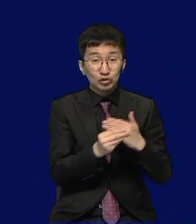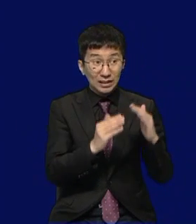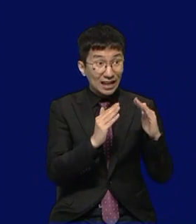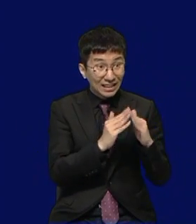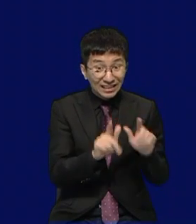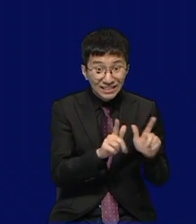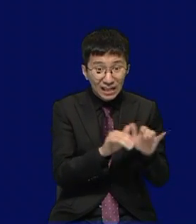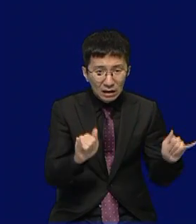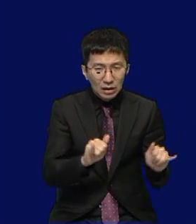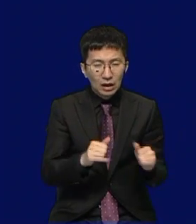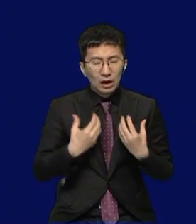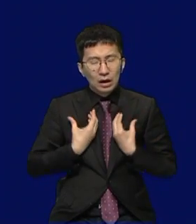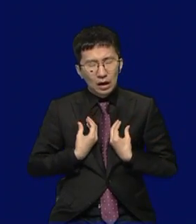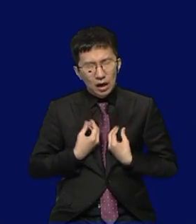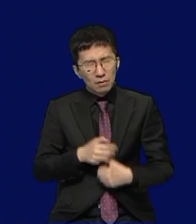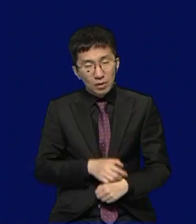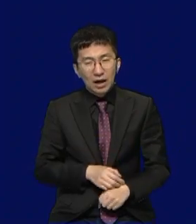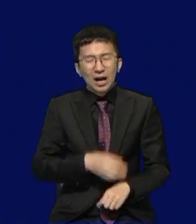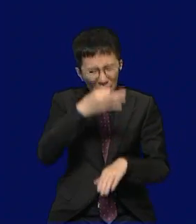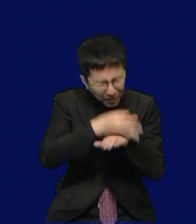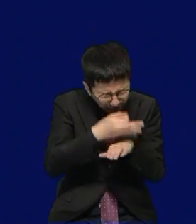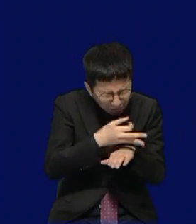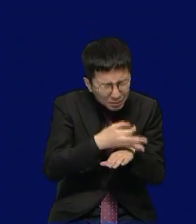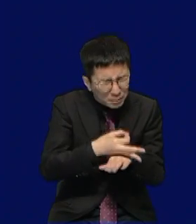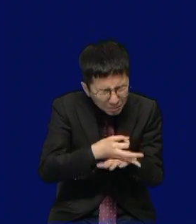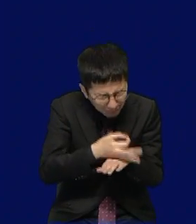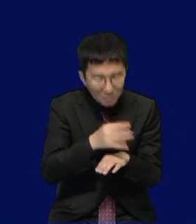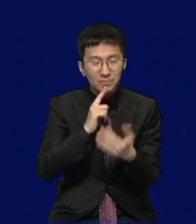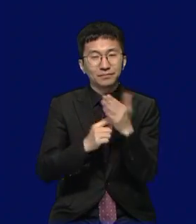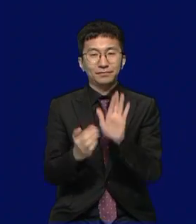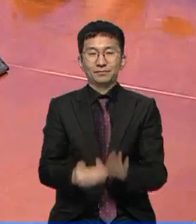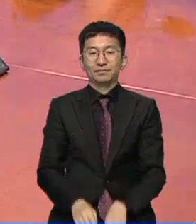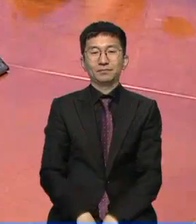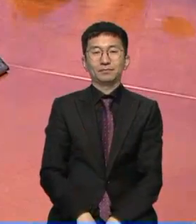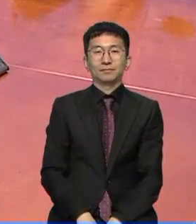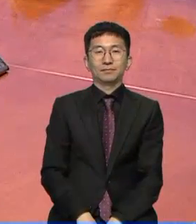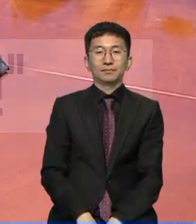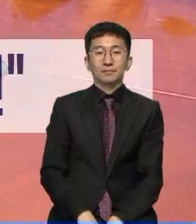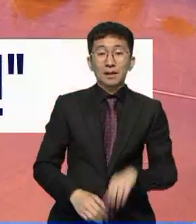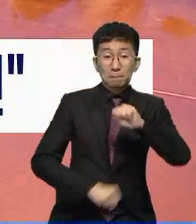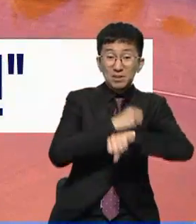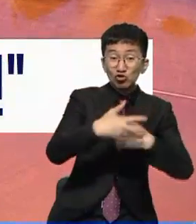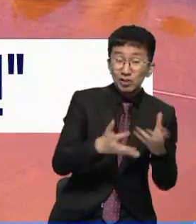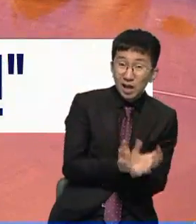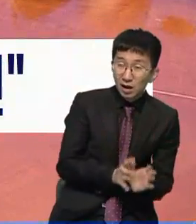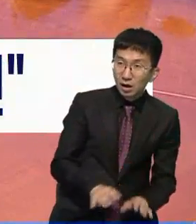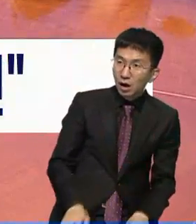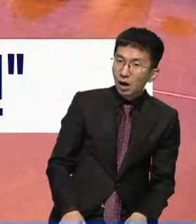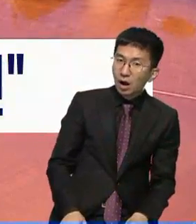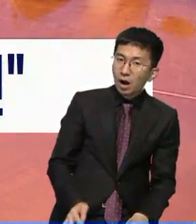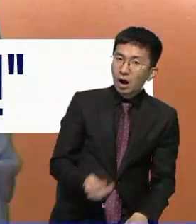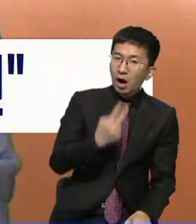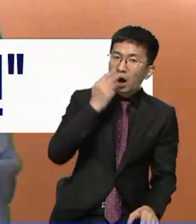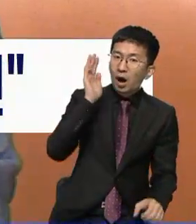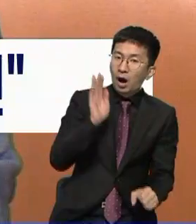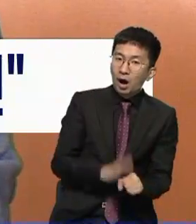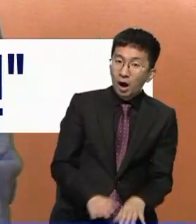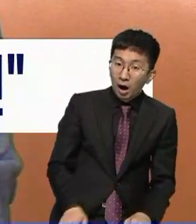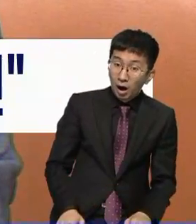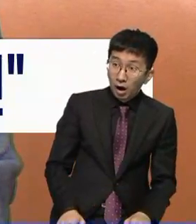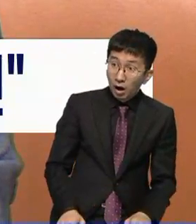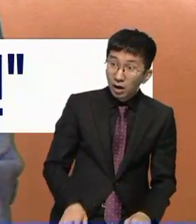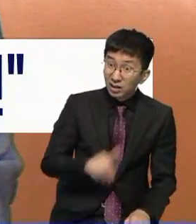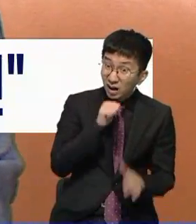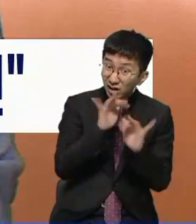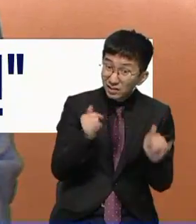상심과 불편함에 대해 진심으로 사과의 말씀을 드린다고 밝혔습니다. 민주당은 서민 비하 막말에 경악을 금할 수